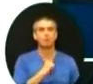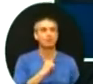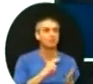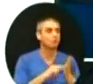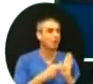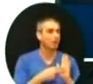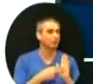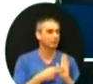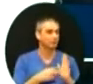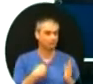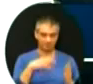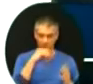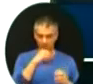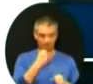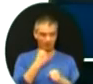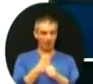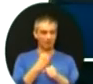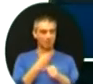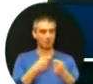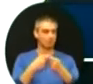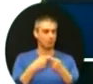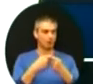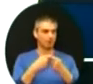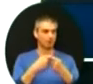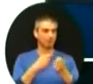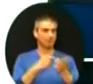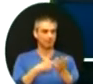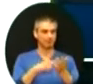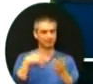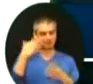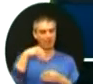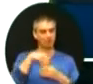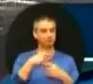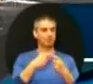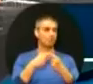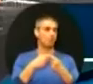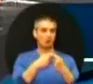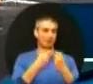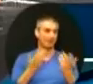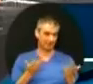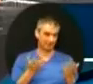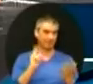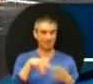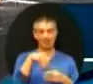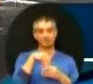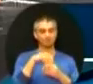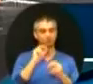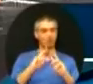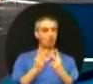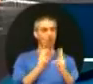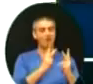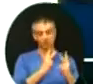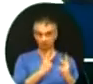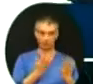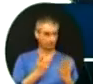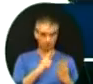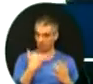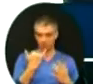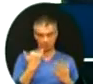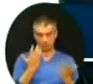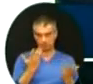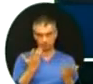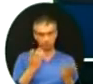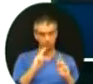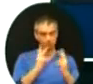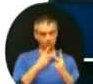פוליטי, הרי אנחנו מדברים על עבודה מאורגנת, ולכן גם תהיה הצבעה מאורגנת, ותהיה גם הצבעה של קבוצות. דרך אגב, זה לא תמיד דבר